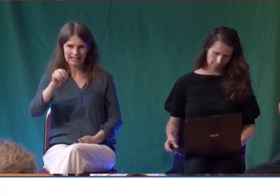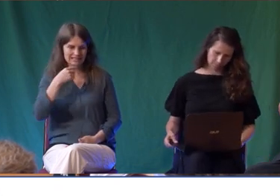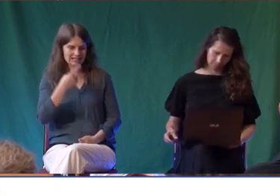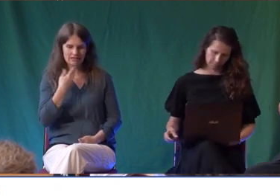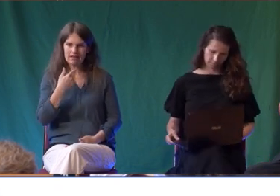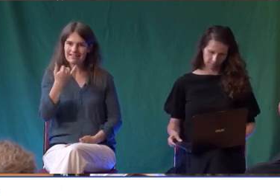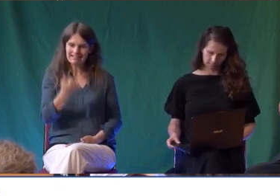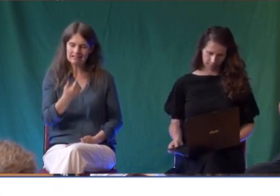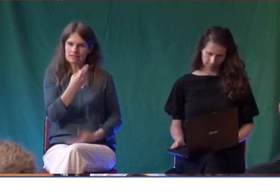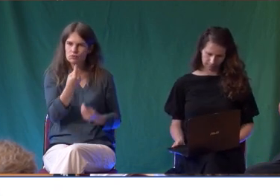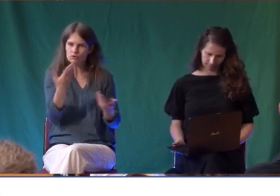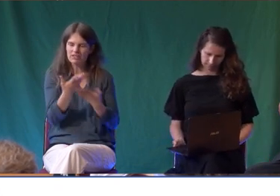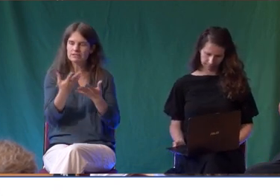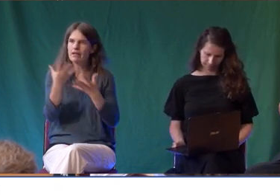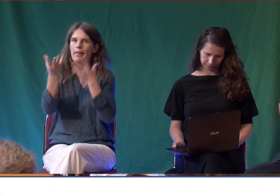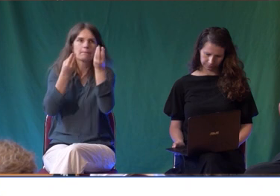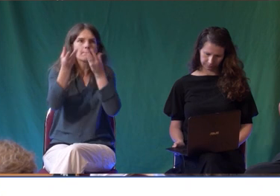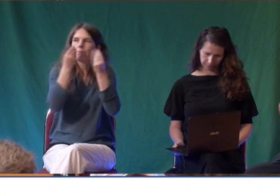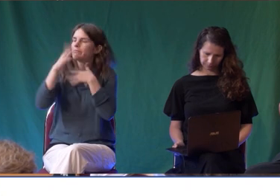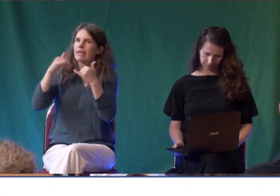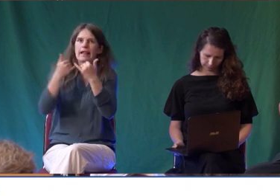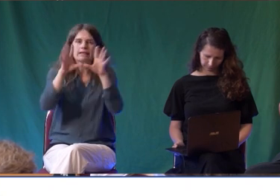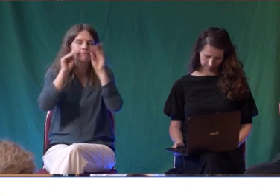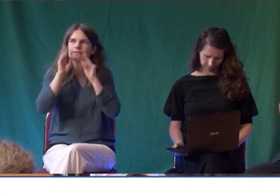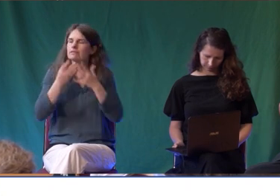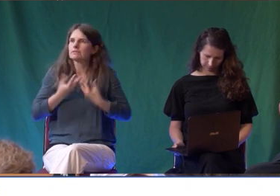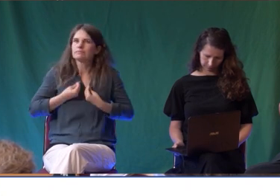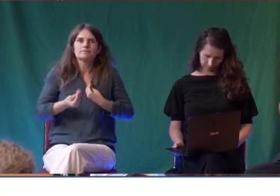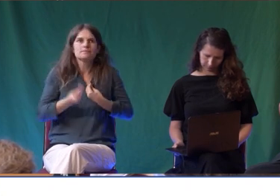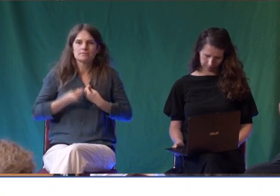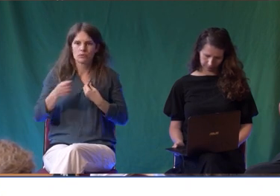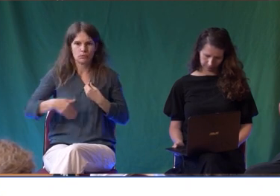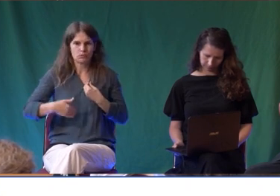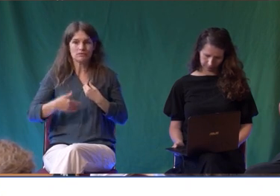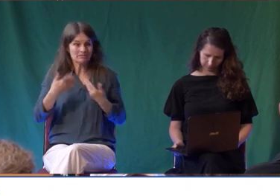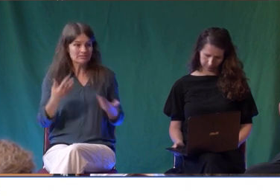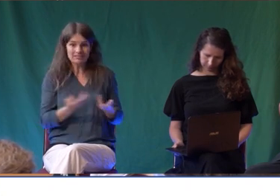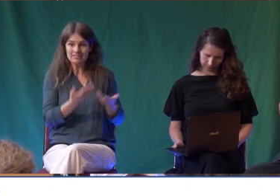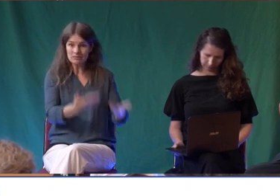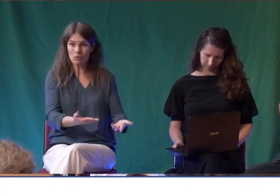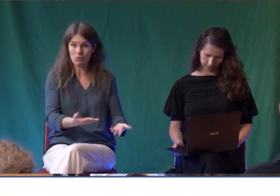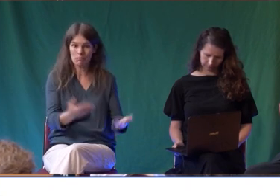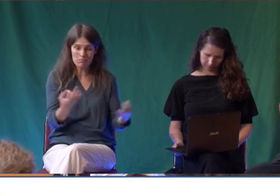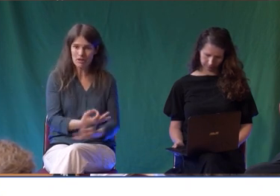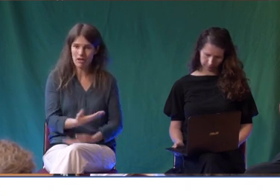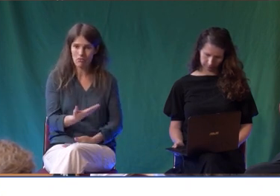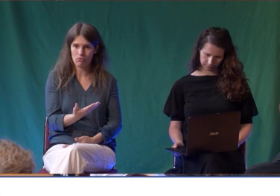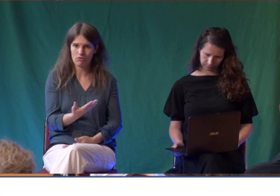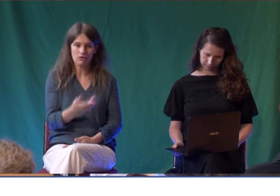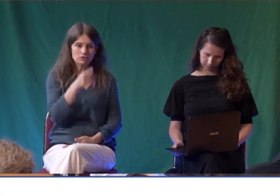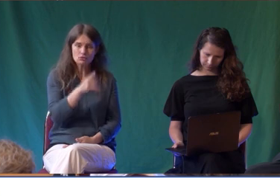umgegangen wird oder nicht und auch das ist ein Beitrag Elternschaft mit Behinderung gelingen zu lassen